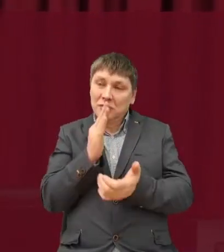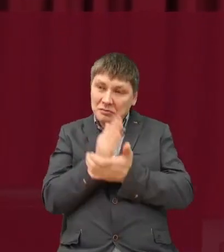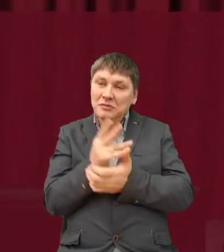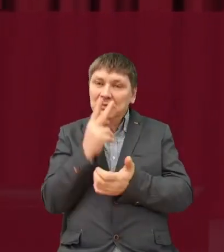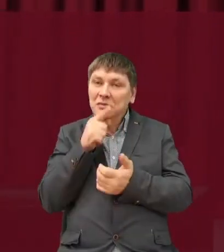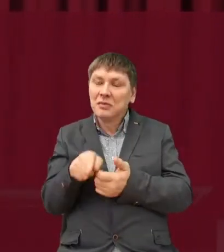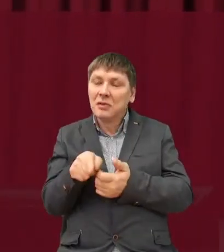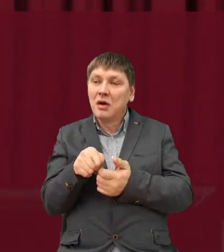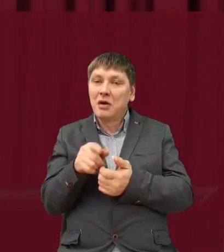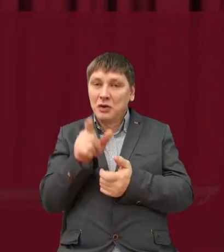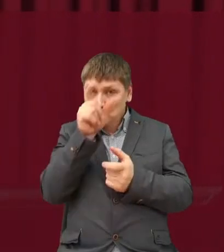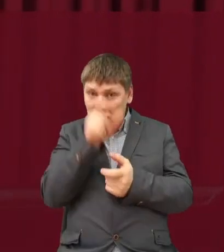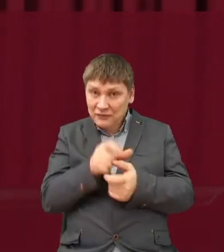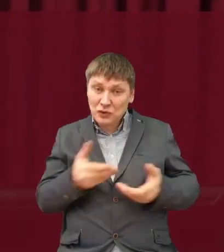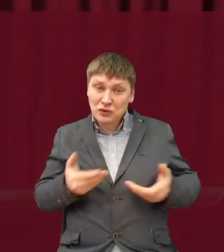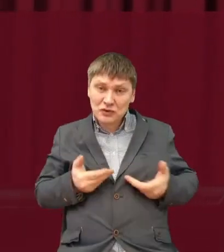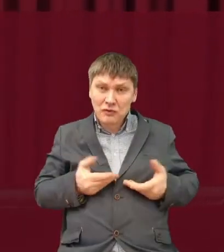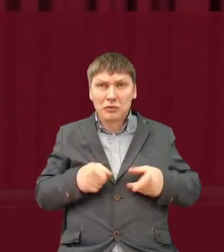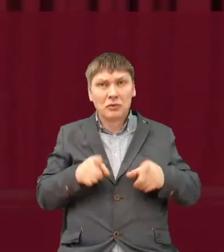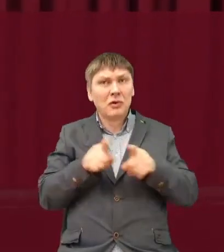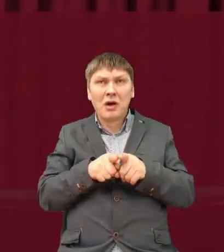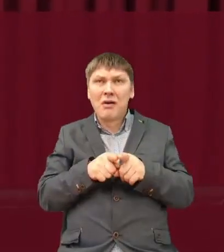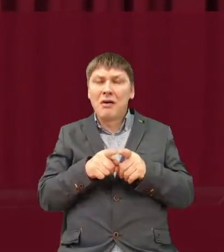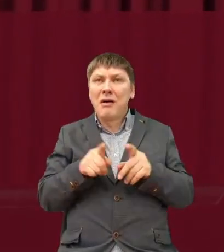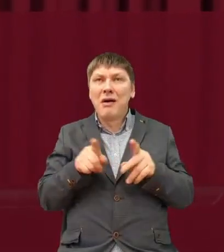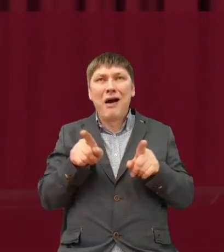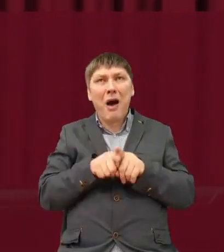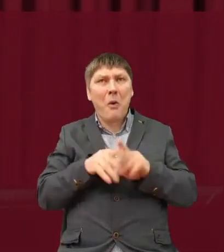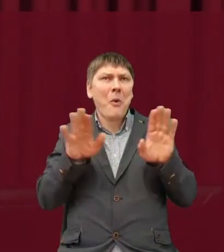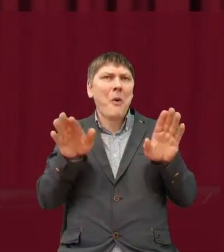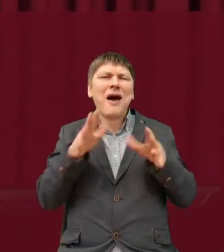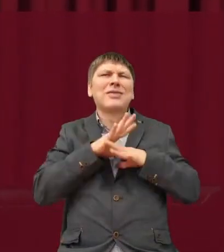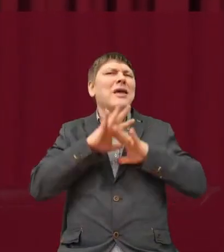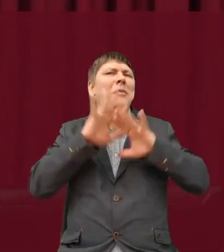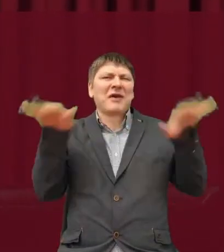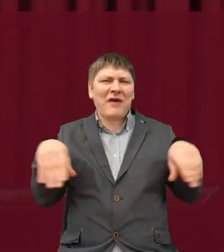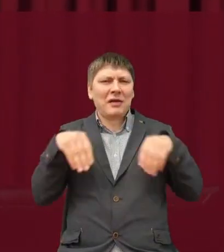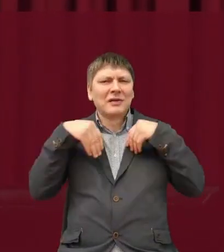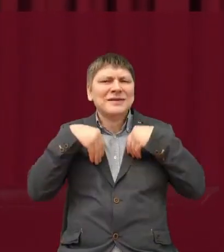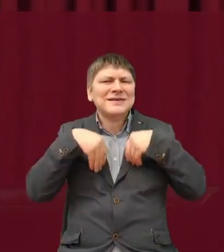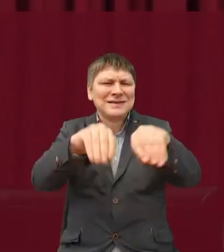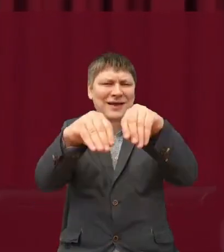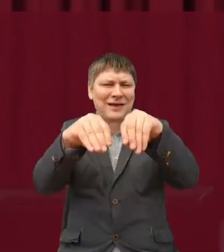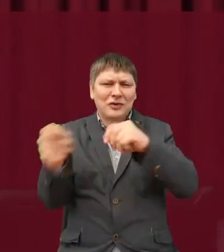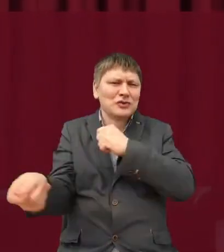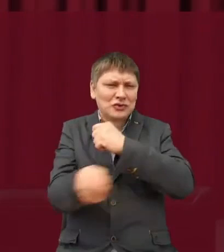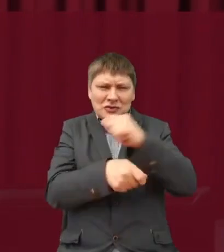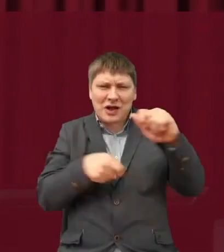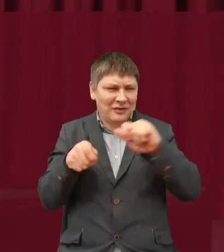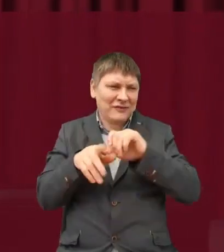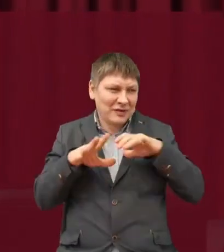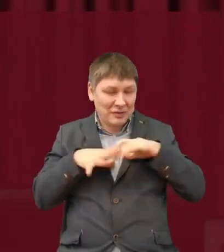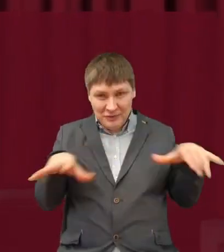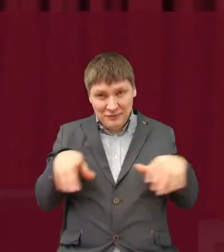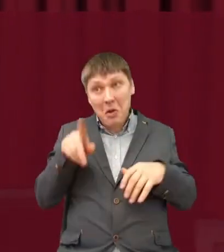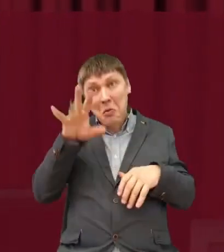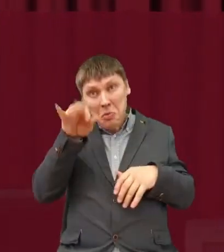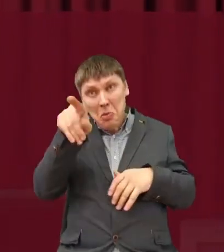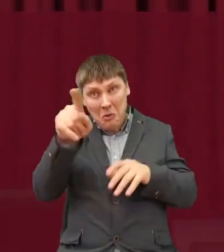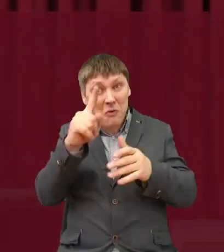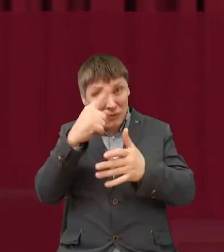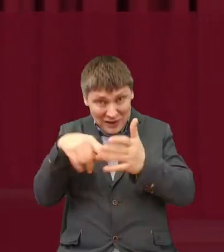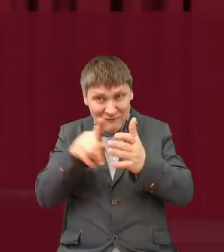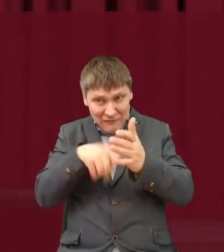Когда человек живет так как будто нет принципа все они жатвы даже в этом миру так много